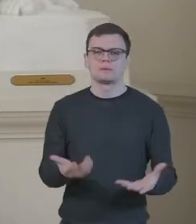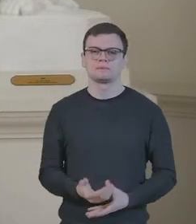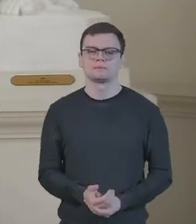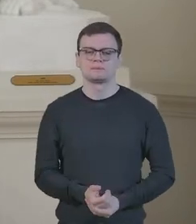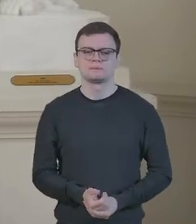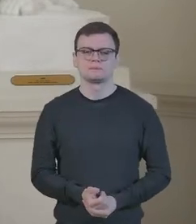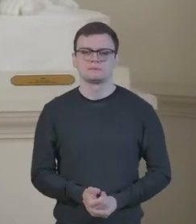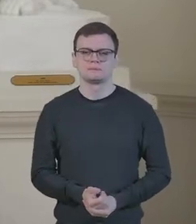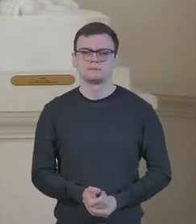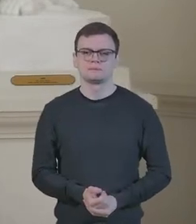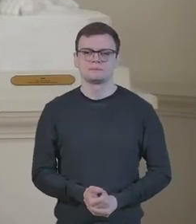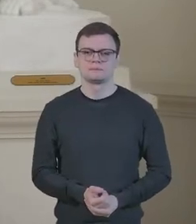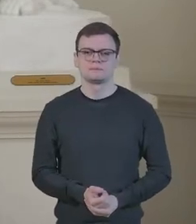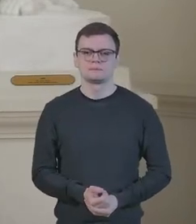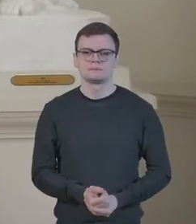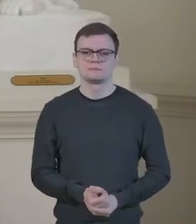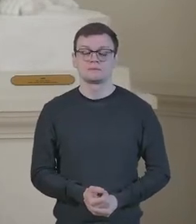balsą